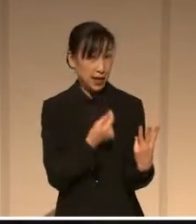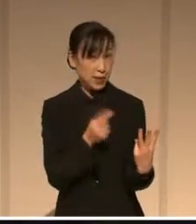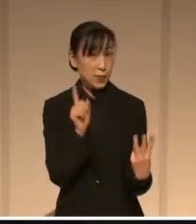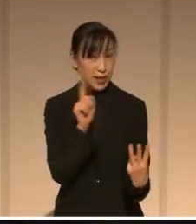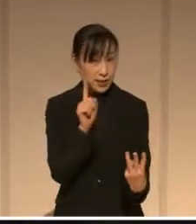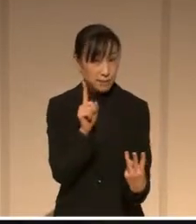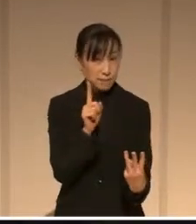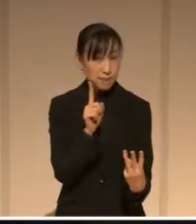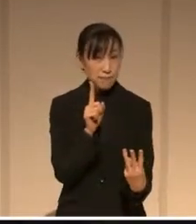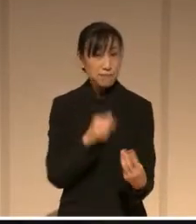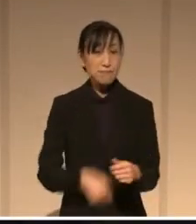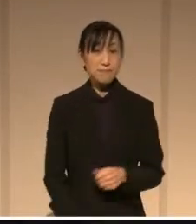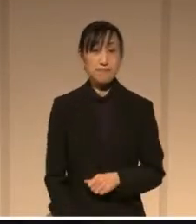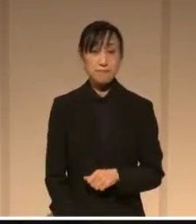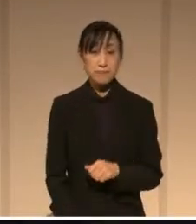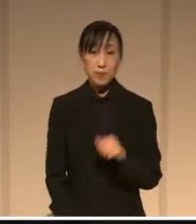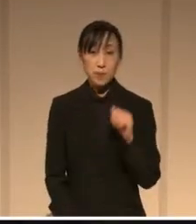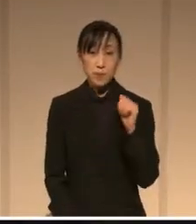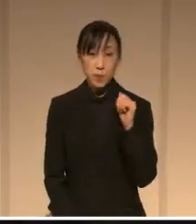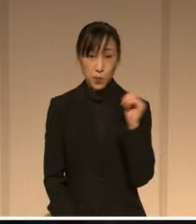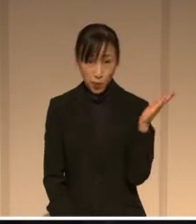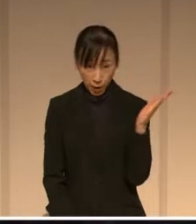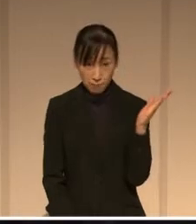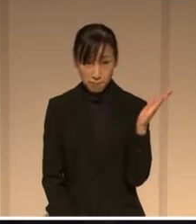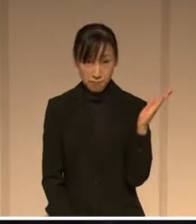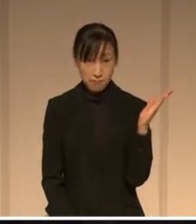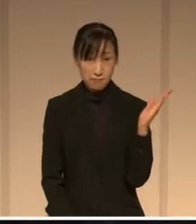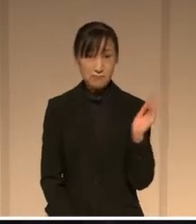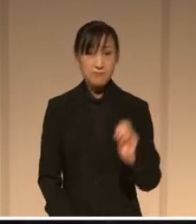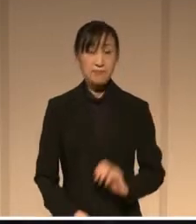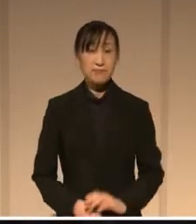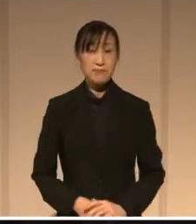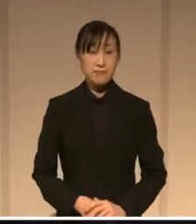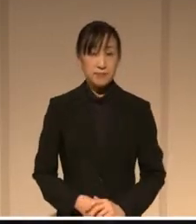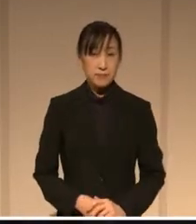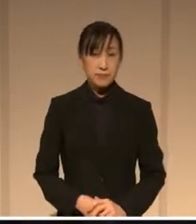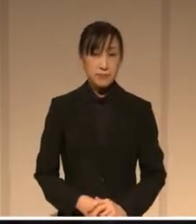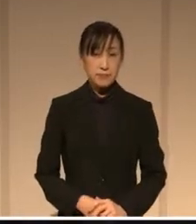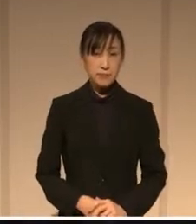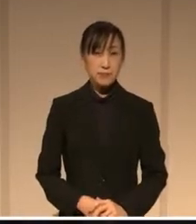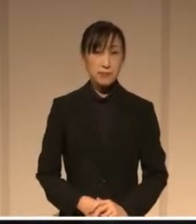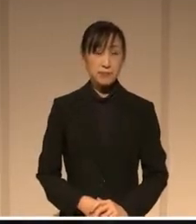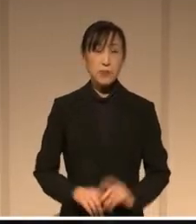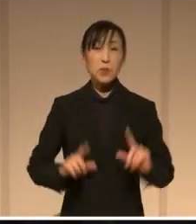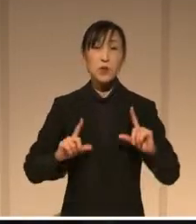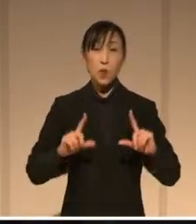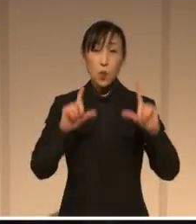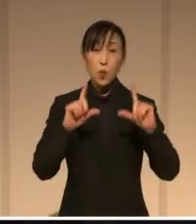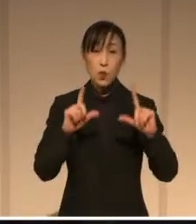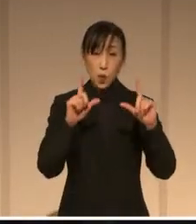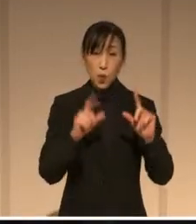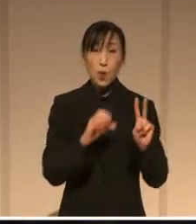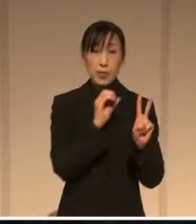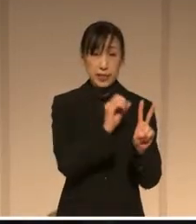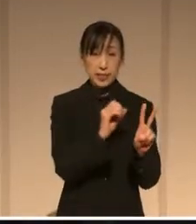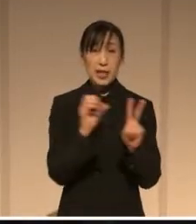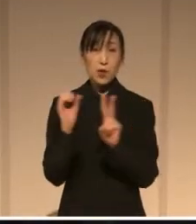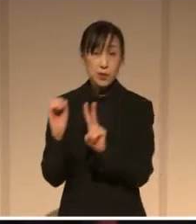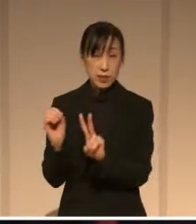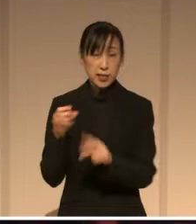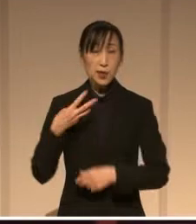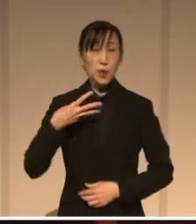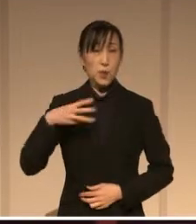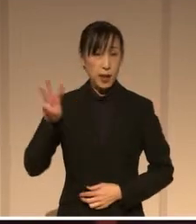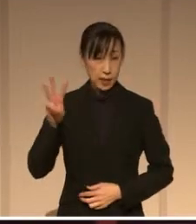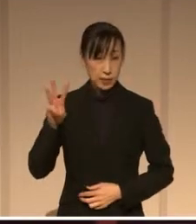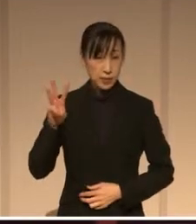でしょうかこのテーマですはい tokyo 2020パラリンピック